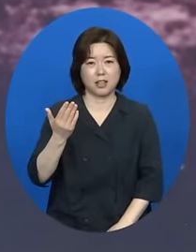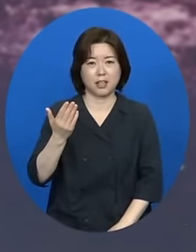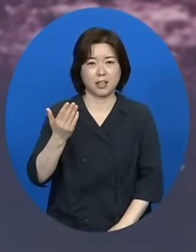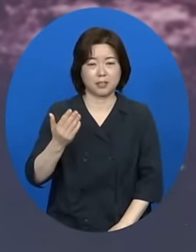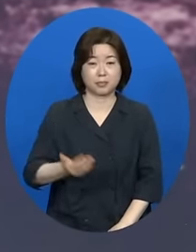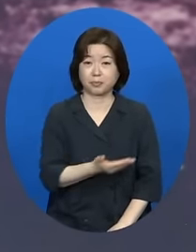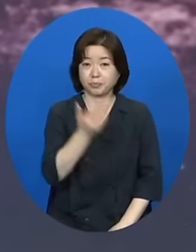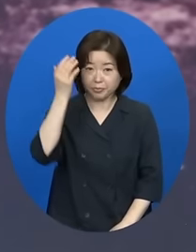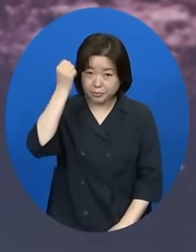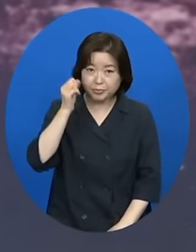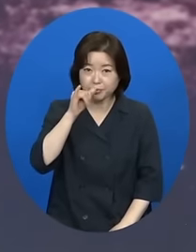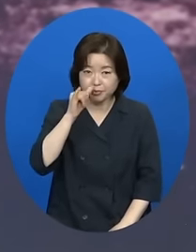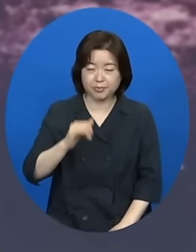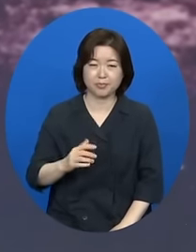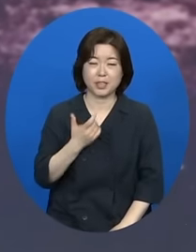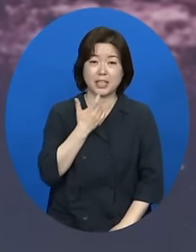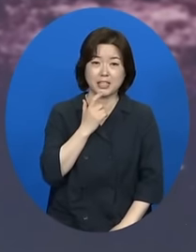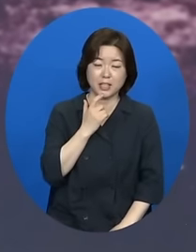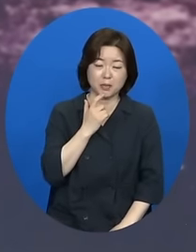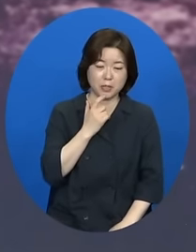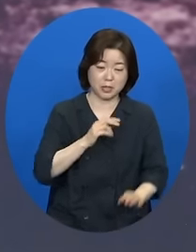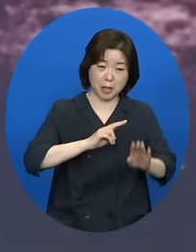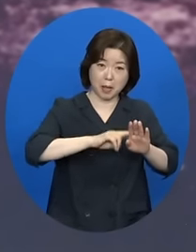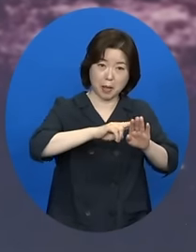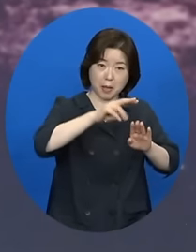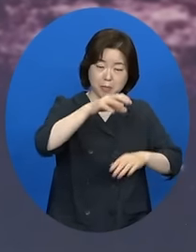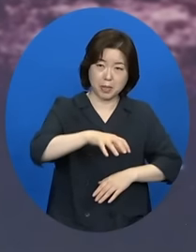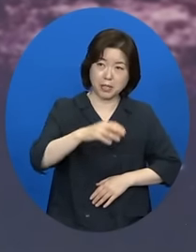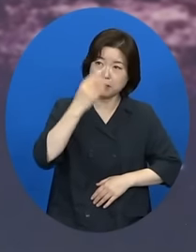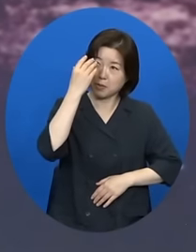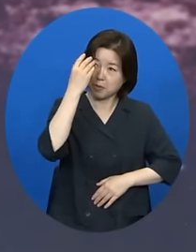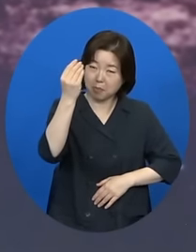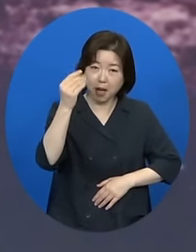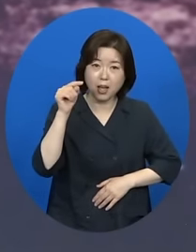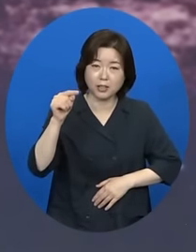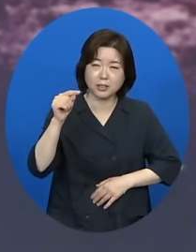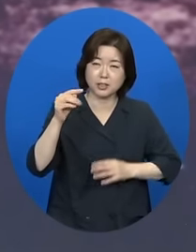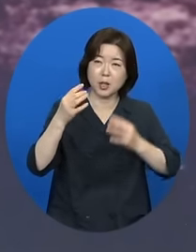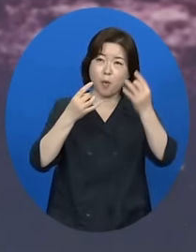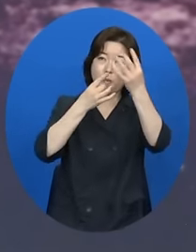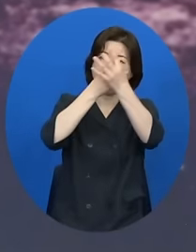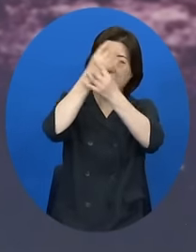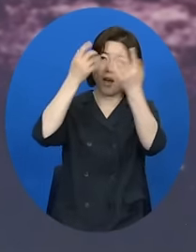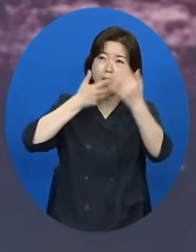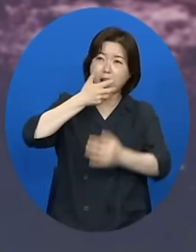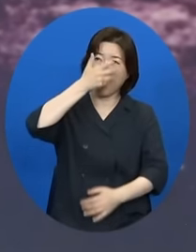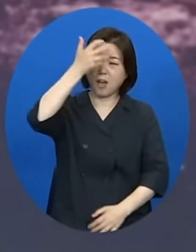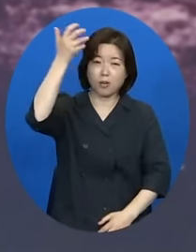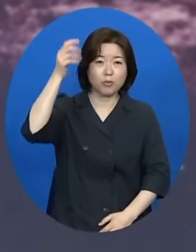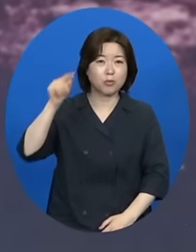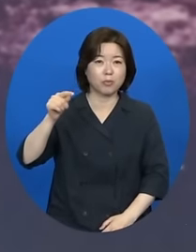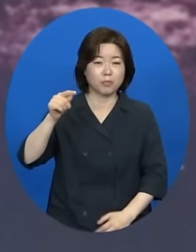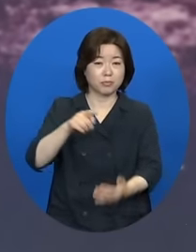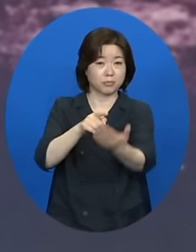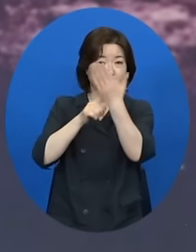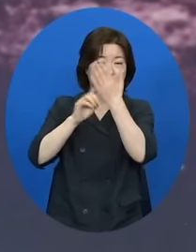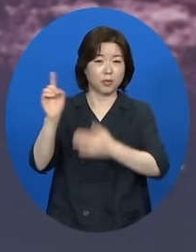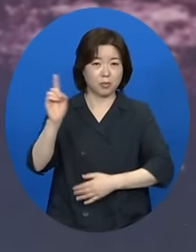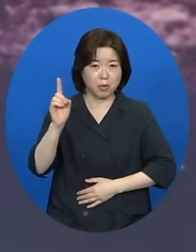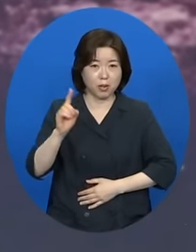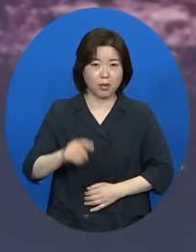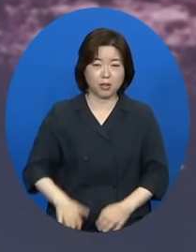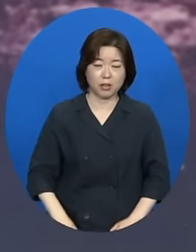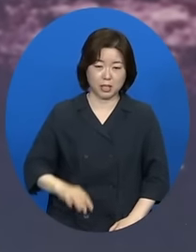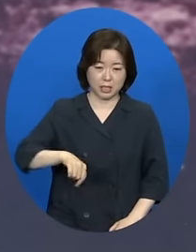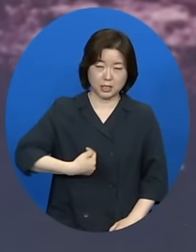여러분 기억나십니까? 야곱이 베델에서 보았던 그 환상, 꿈에서 뭐가 나왔습니까?